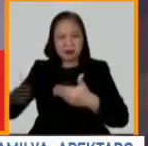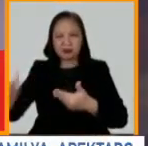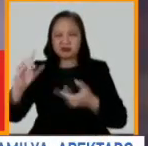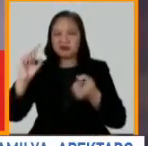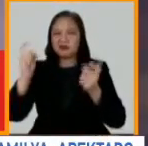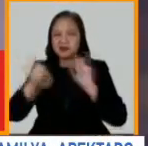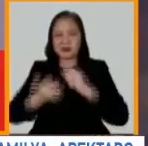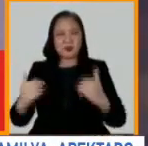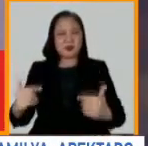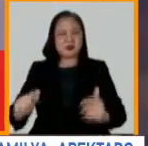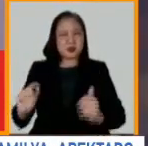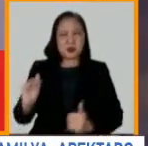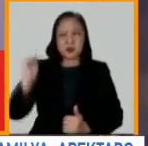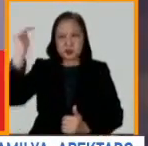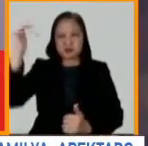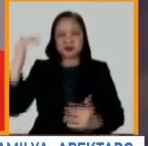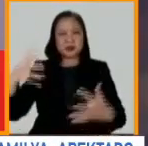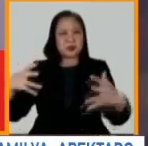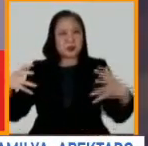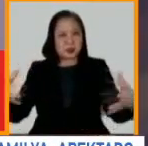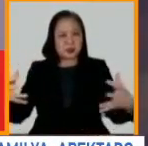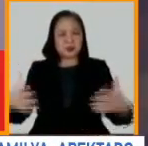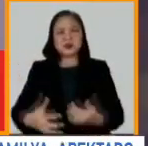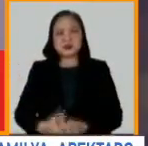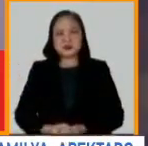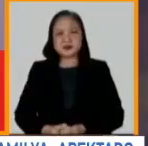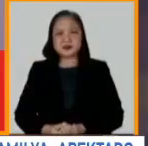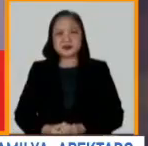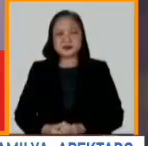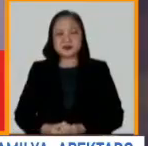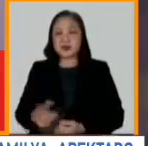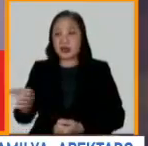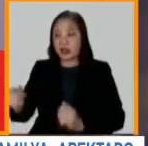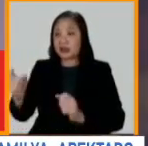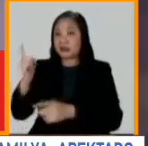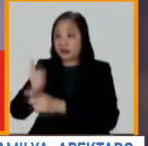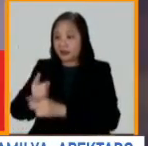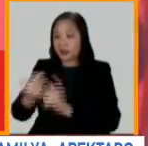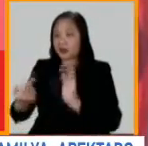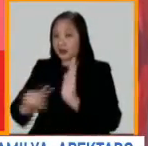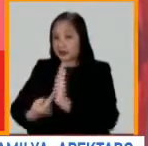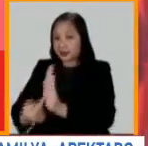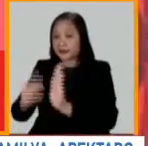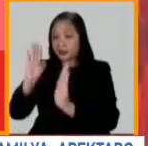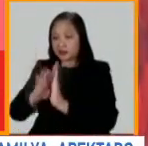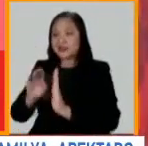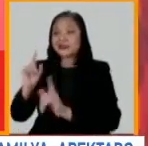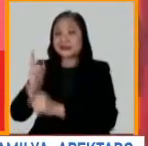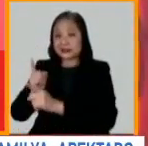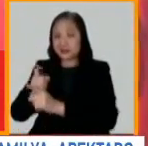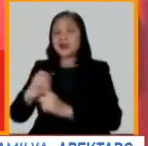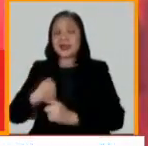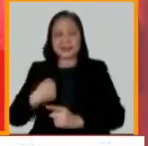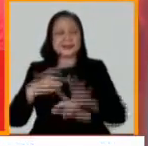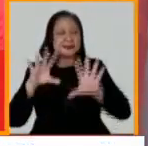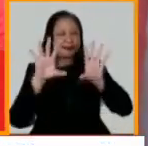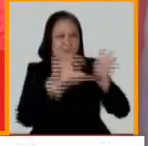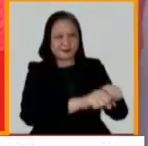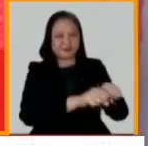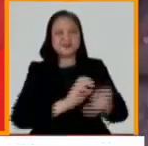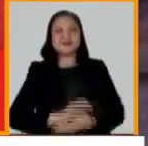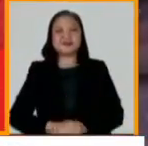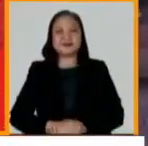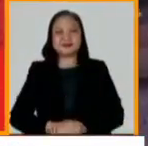mataba. Nung makonfirm, yun na, nag-effect arrest na tayo. Aminado ang suspect na siyang nakapatay